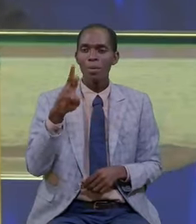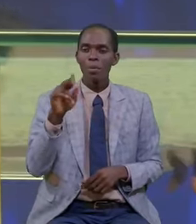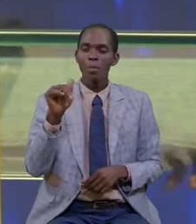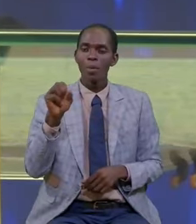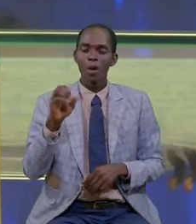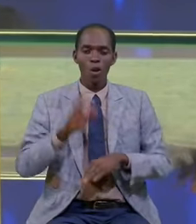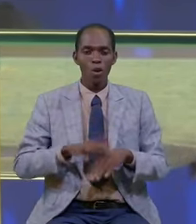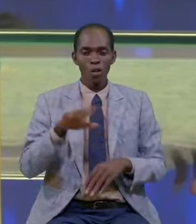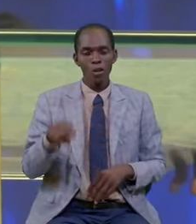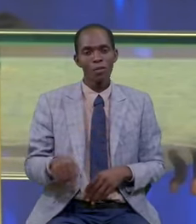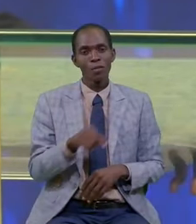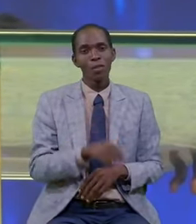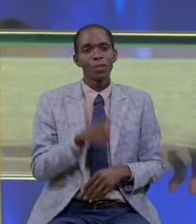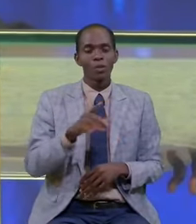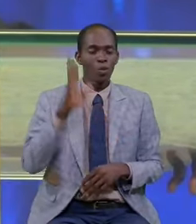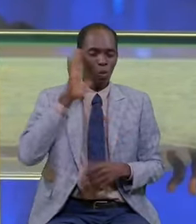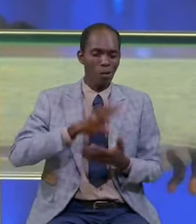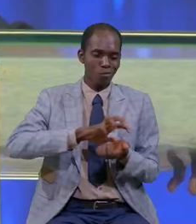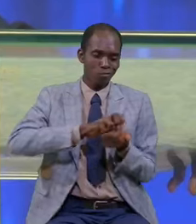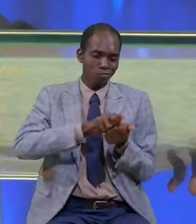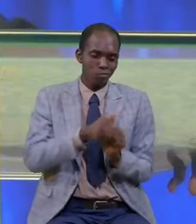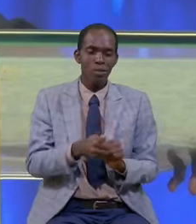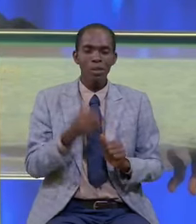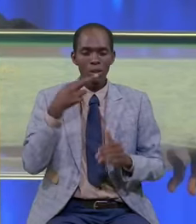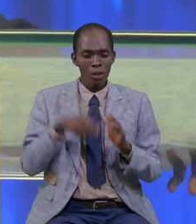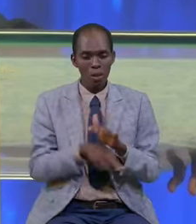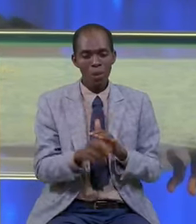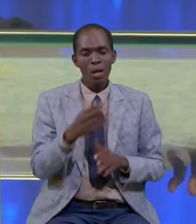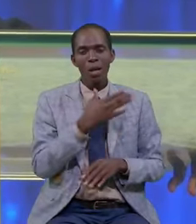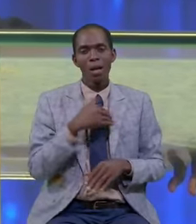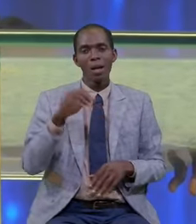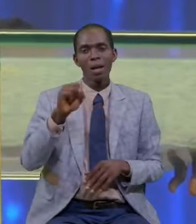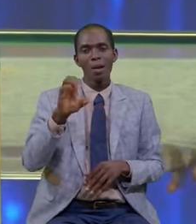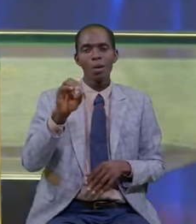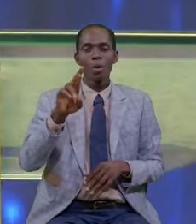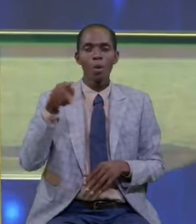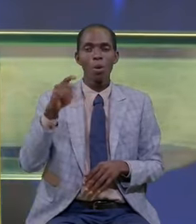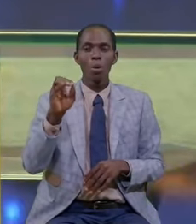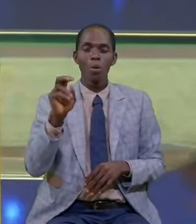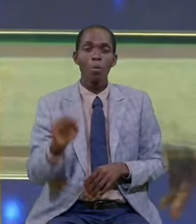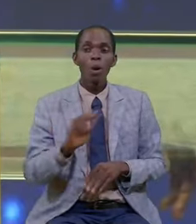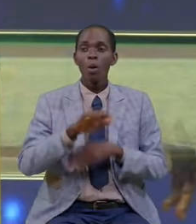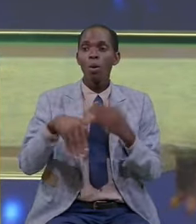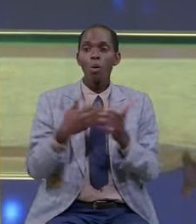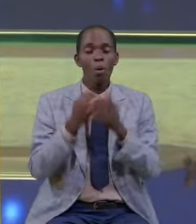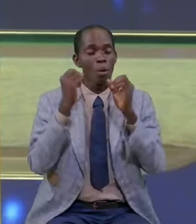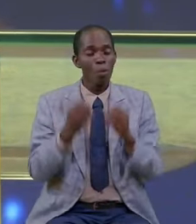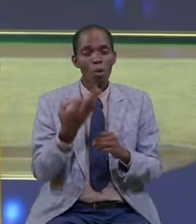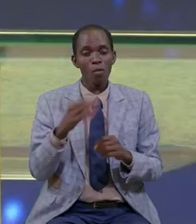oui, vous allez marcher sur les serpents et les scorpions. Et sur toute la puissance de l'ennemi qui sera sous vos